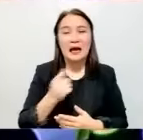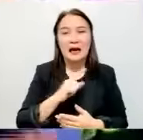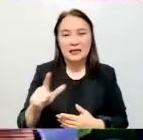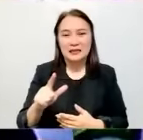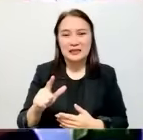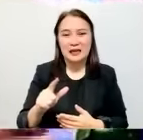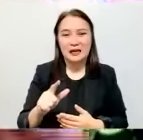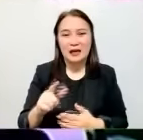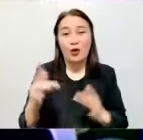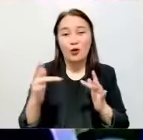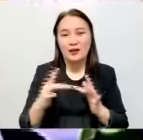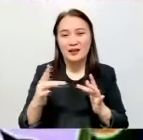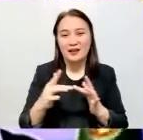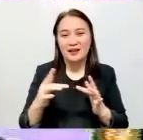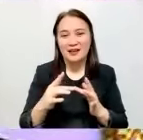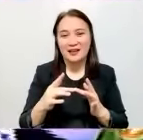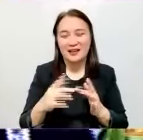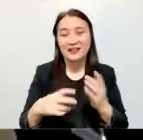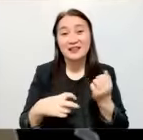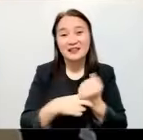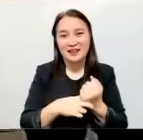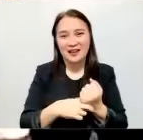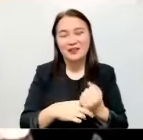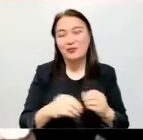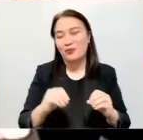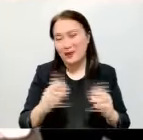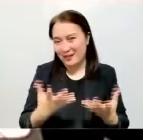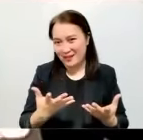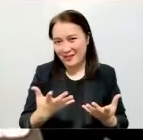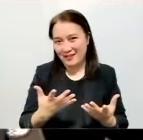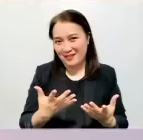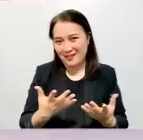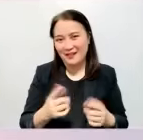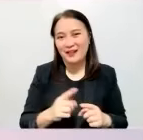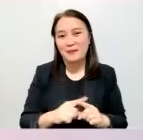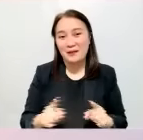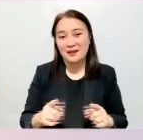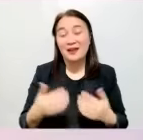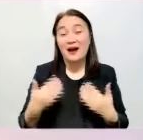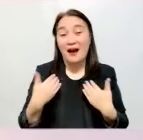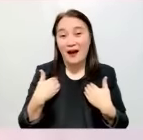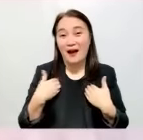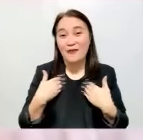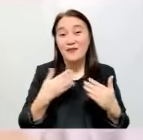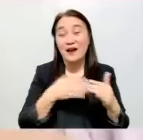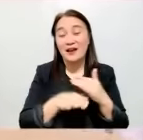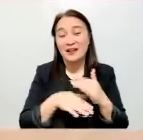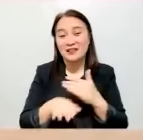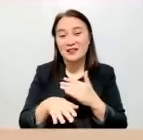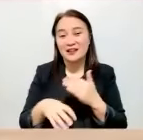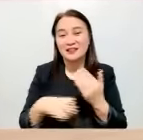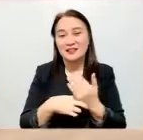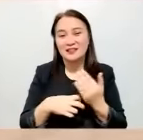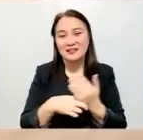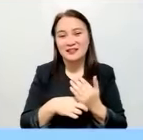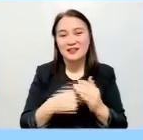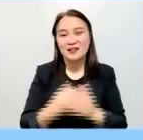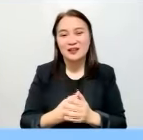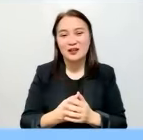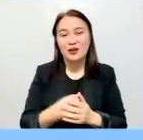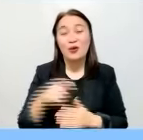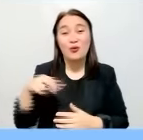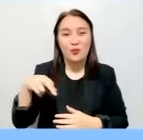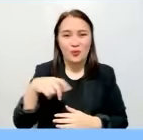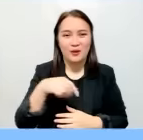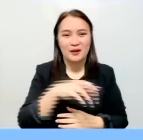sa 3 na hot air balloon fiesta. Pero mayroon pa naman daw entrance tickets sa New Clark City para sa walk-ins.